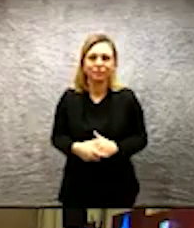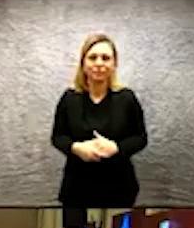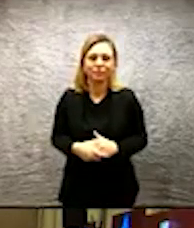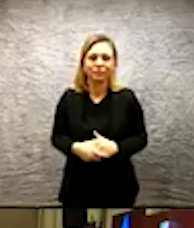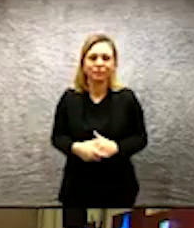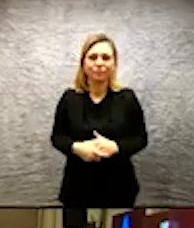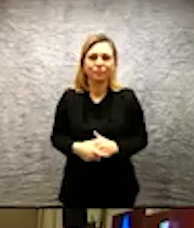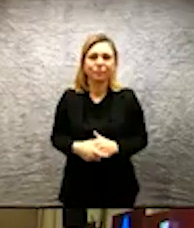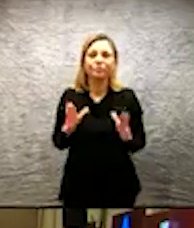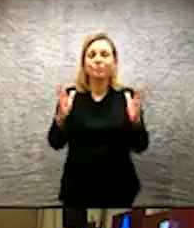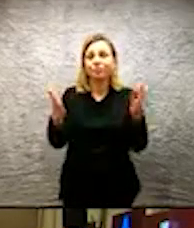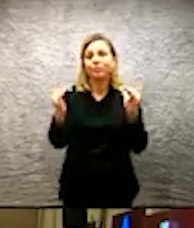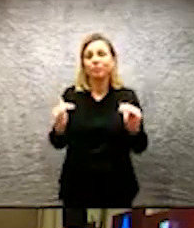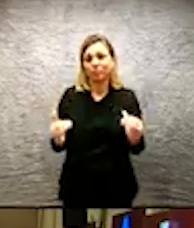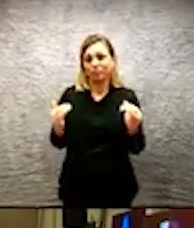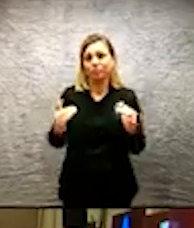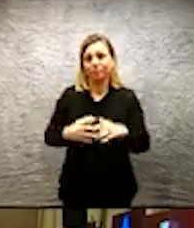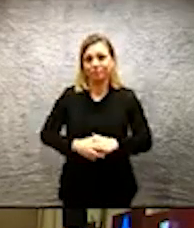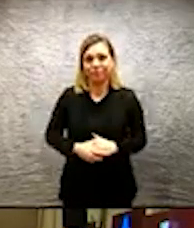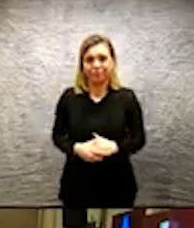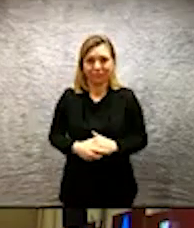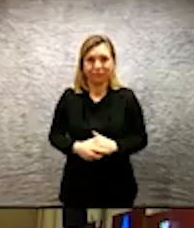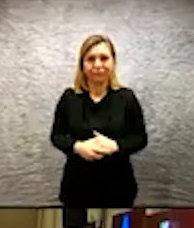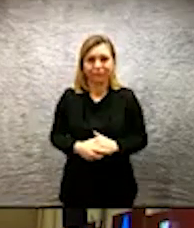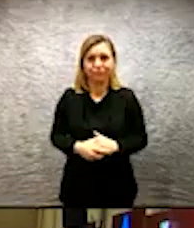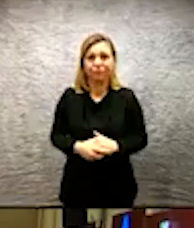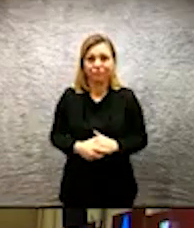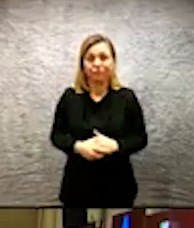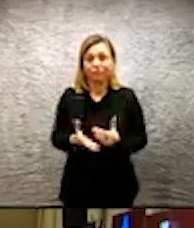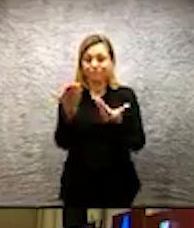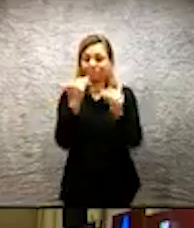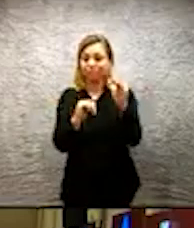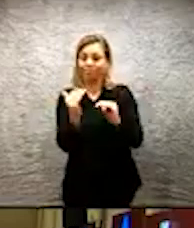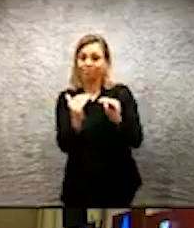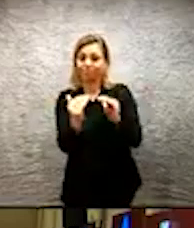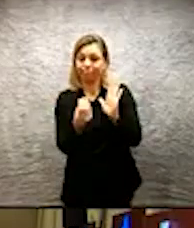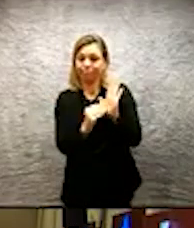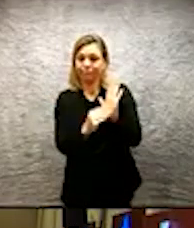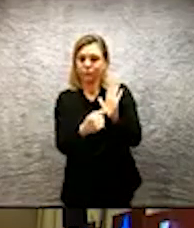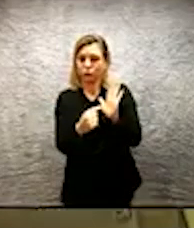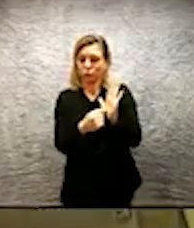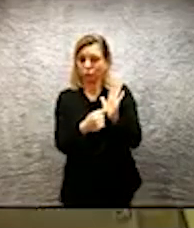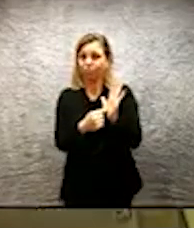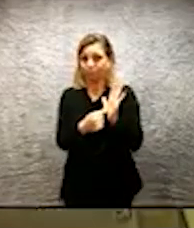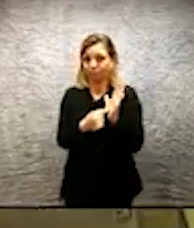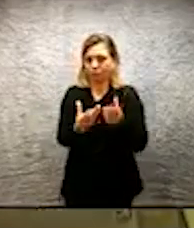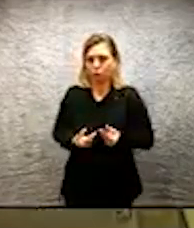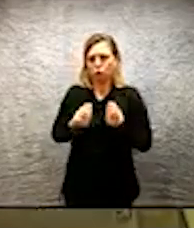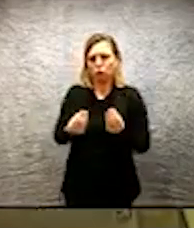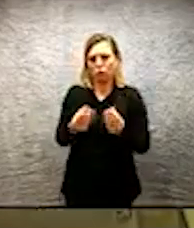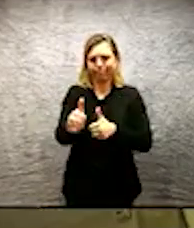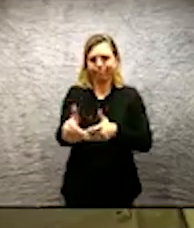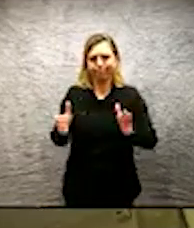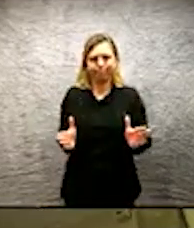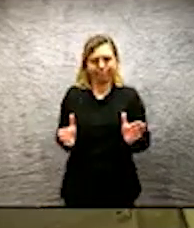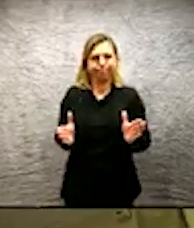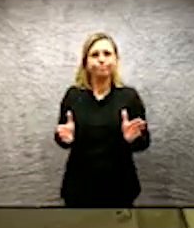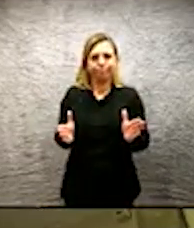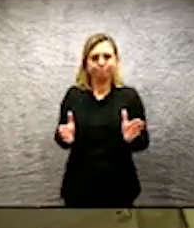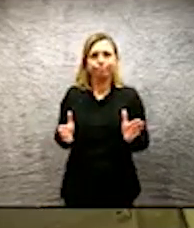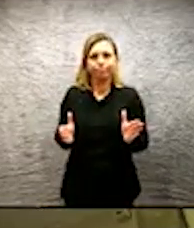Alors, un point, donc je vous disais à l'ordre du jour, un point qui est structurant pour notre prochain